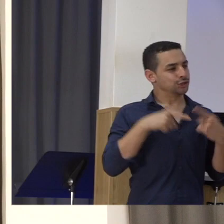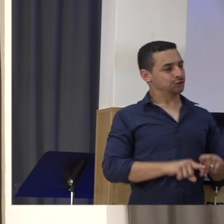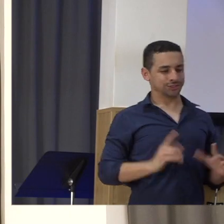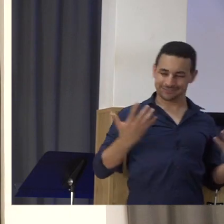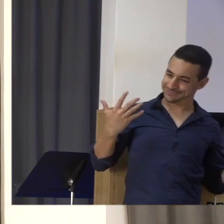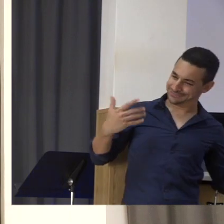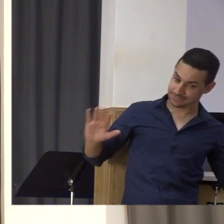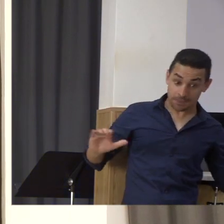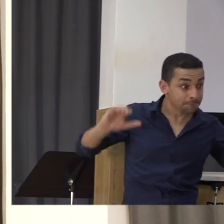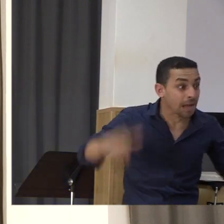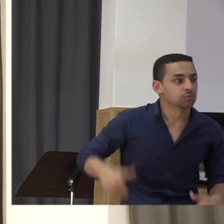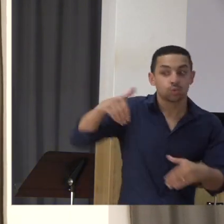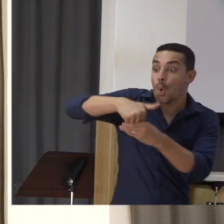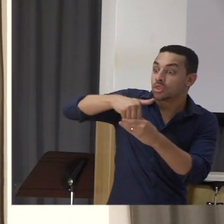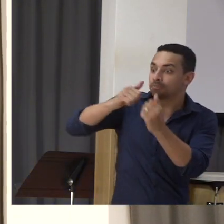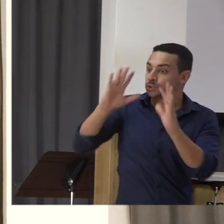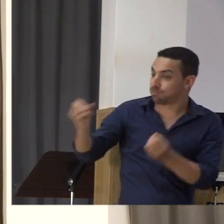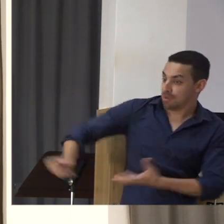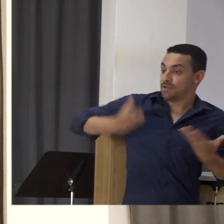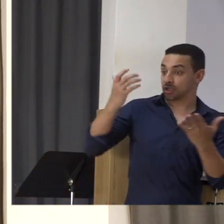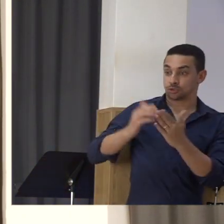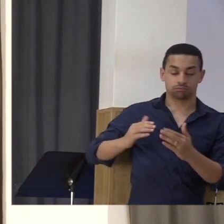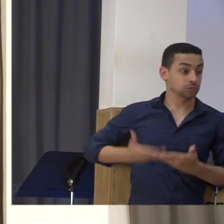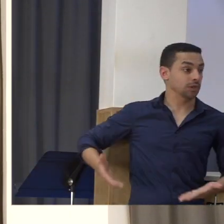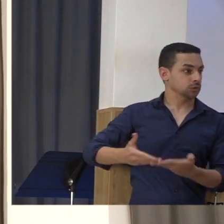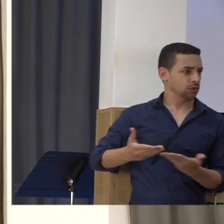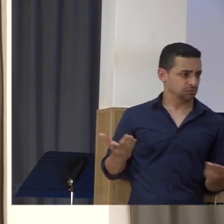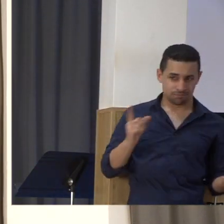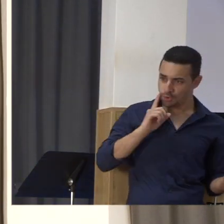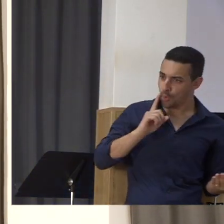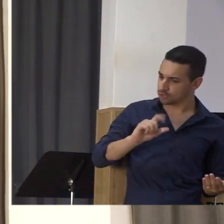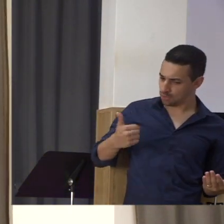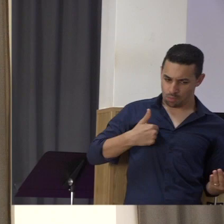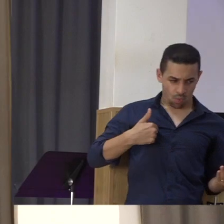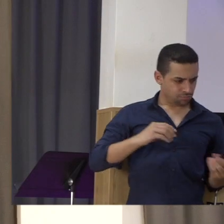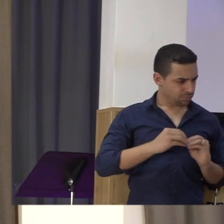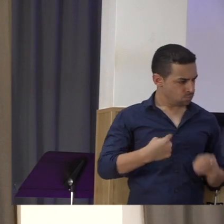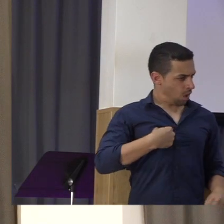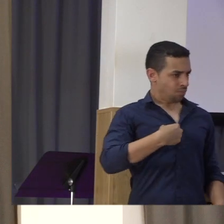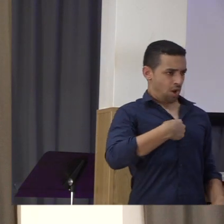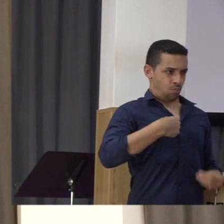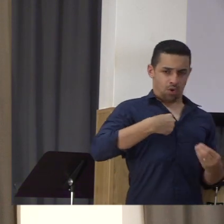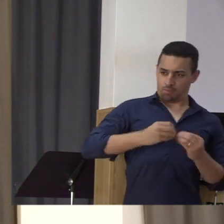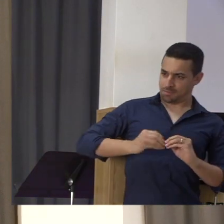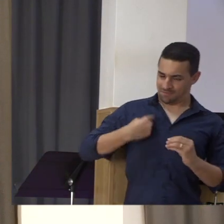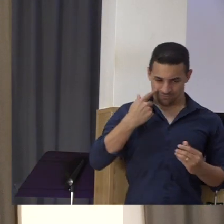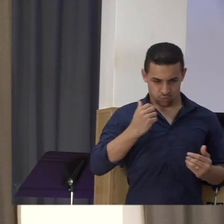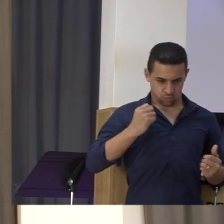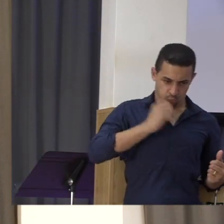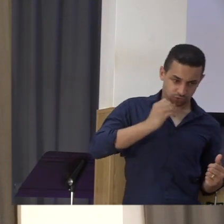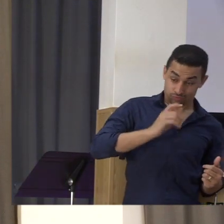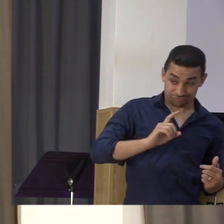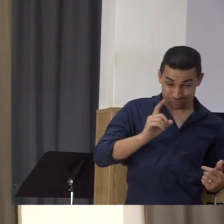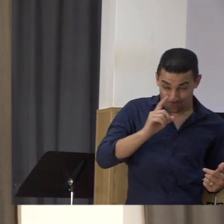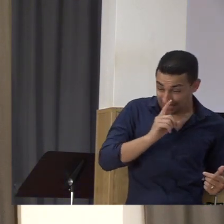a une situation que Dieu va provoquer. Ah, il y a des gens qui se disent, pourquoi ça n'arrive qu'à moi? Oui, pourquoi ça n'arrive qu'à toi? C'est parce que Dieu veut que